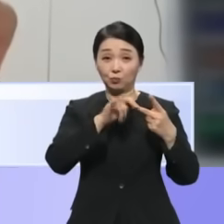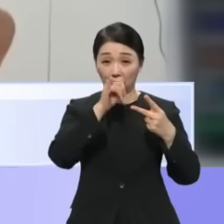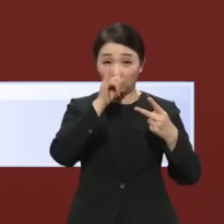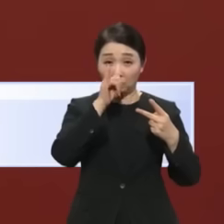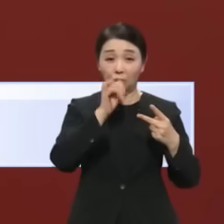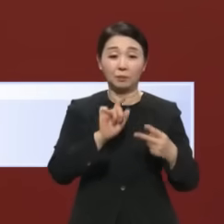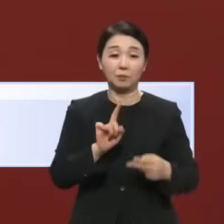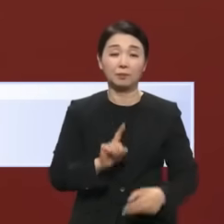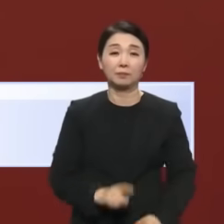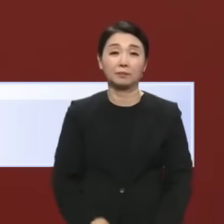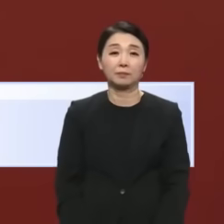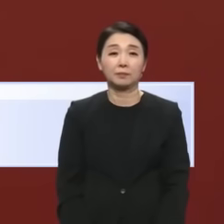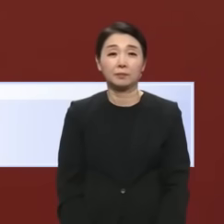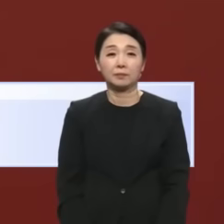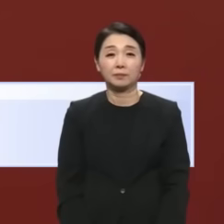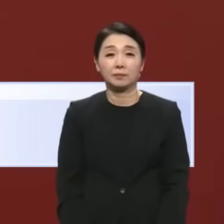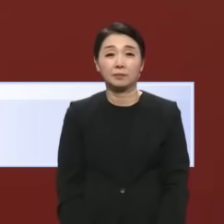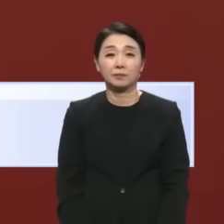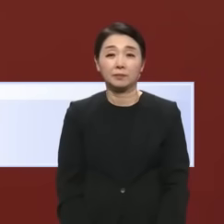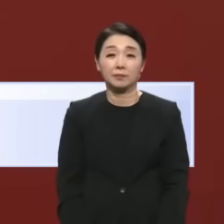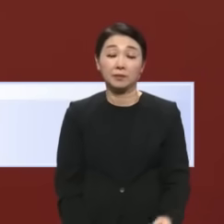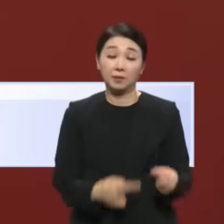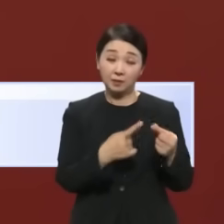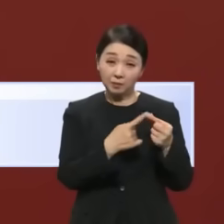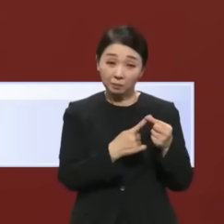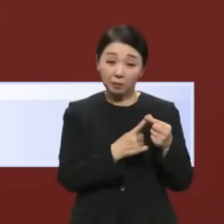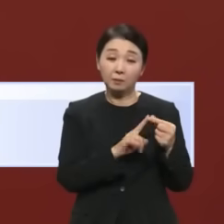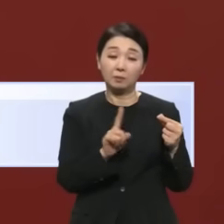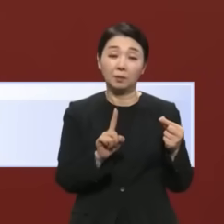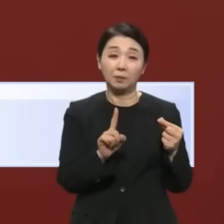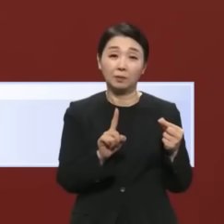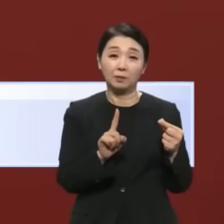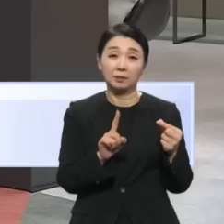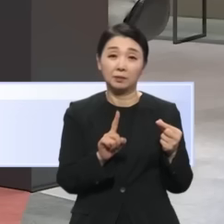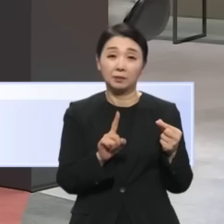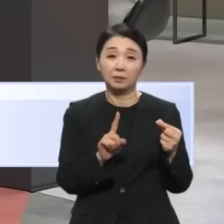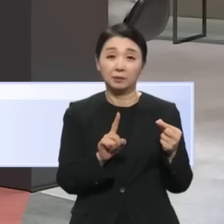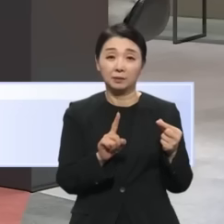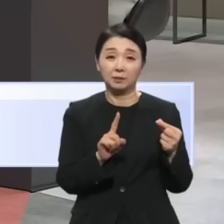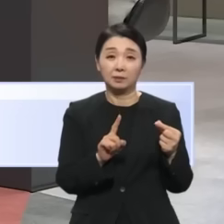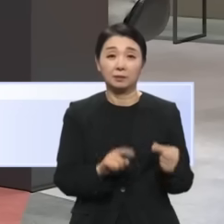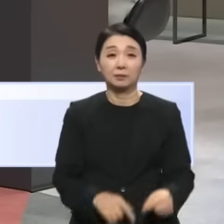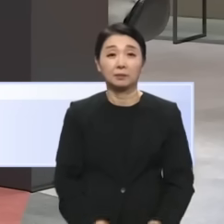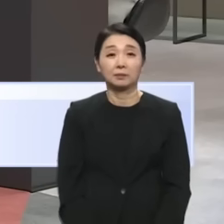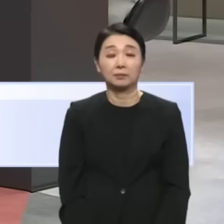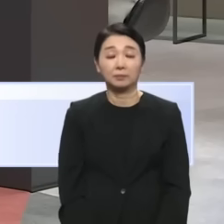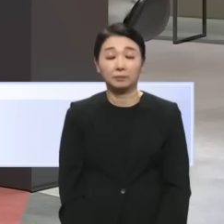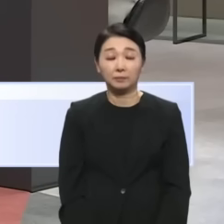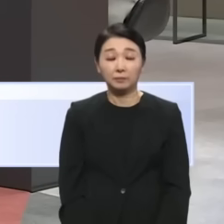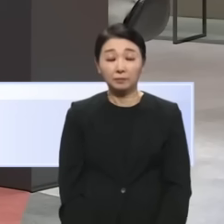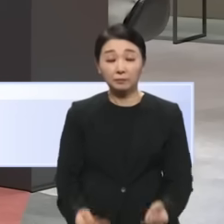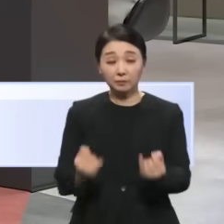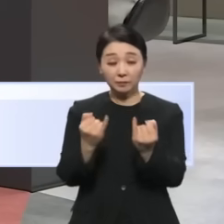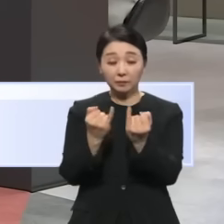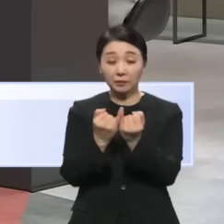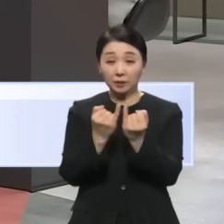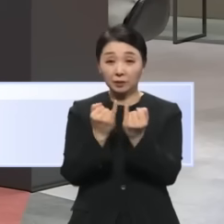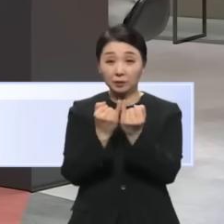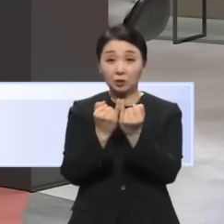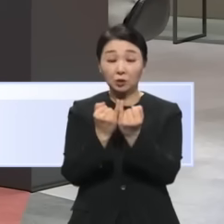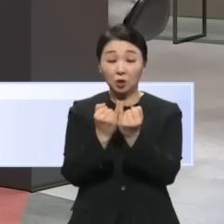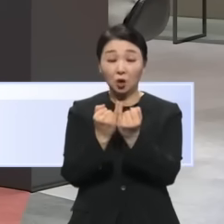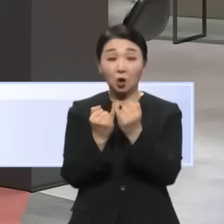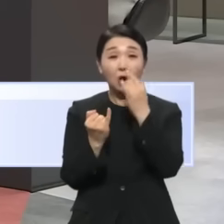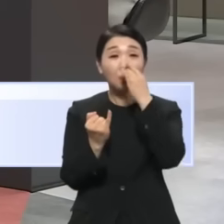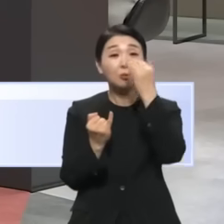그런 상황이었고요 일단 첫 번째 말씀하신 부분 그러니까 여학생 학부모에게 사과를